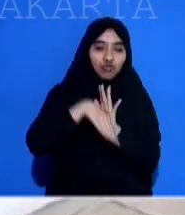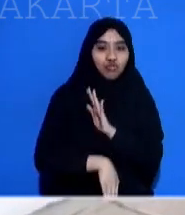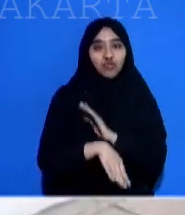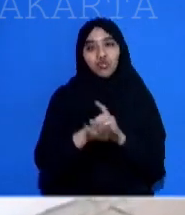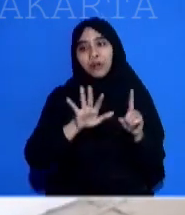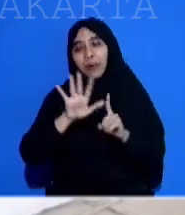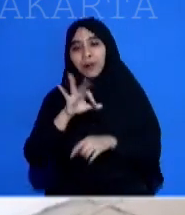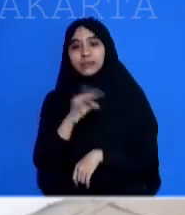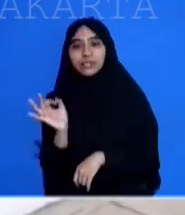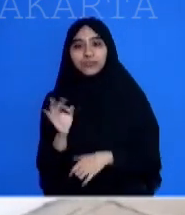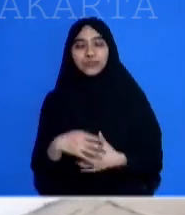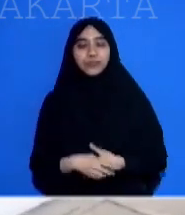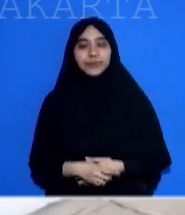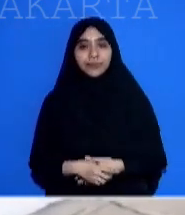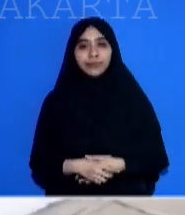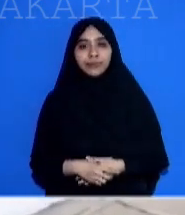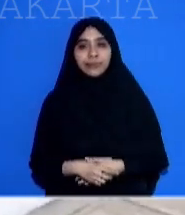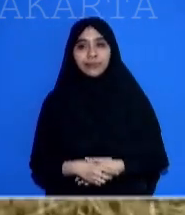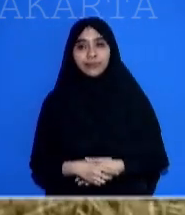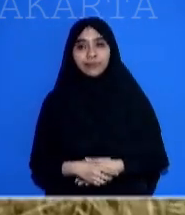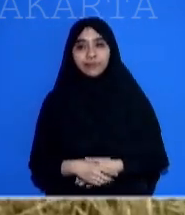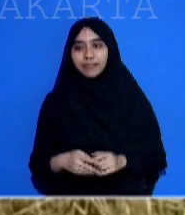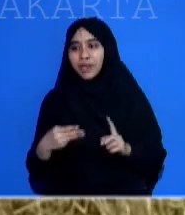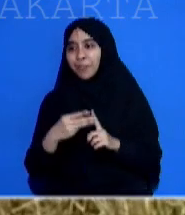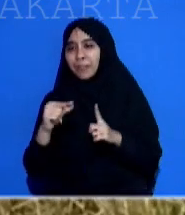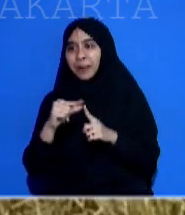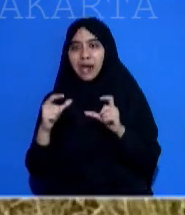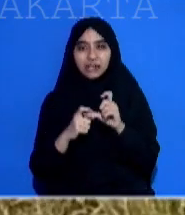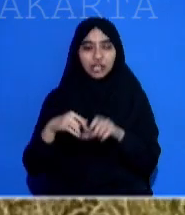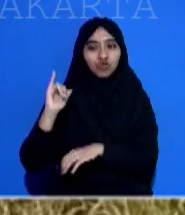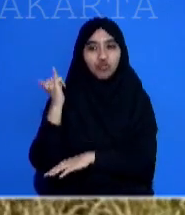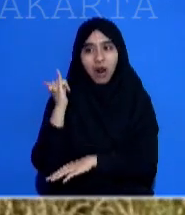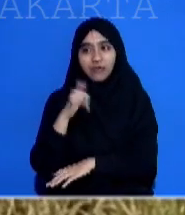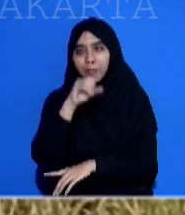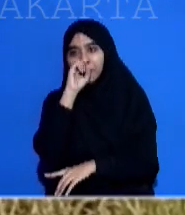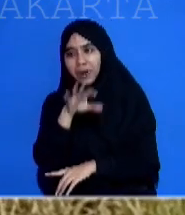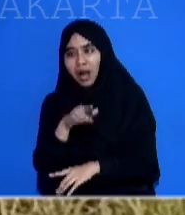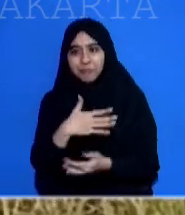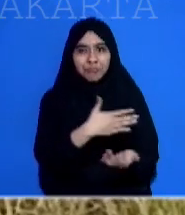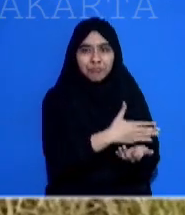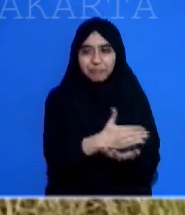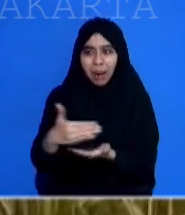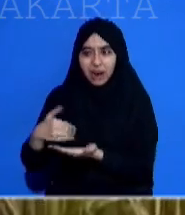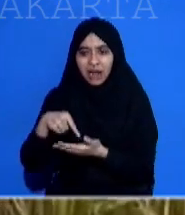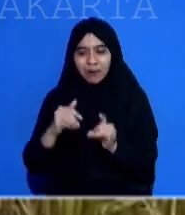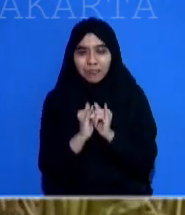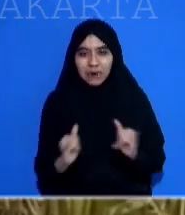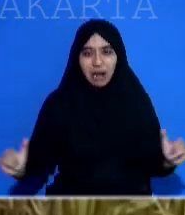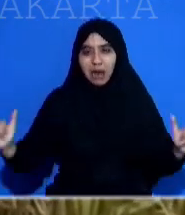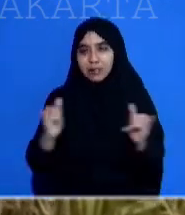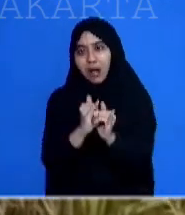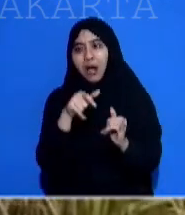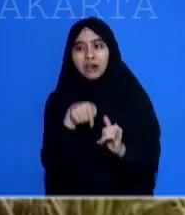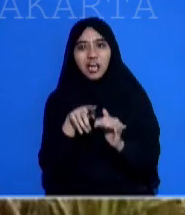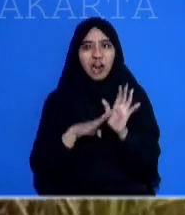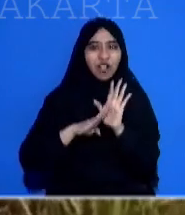rp17.000 Badan Pusat statik Daerah Istimewa bpsdi yang menyebut panen raya berdampak pada laju inflasi bulan April